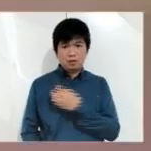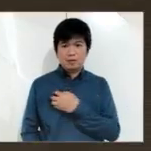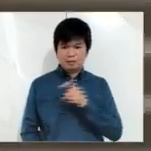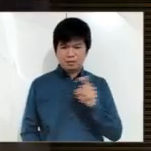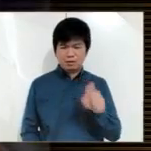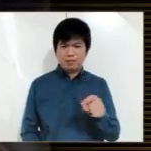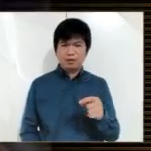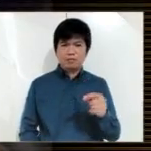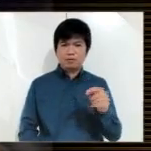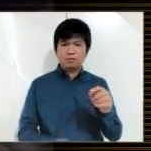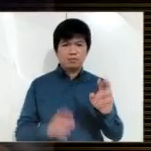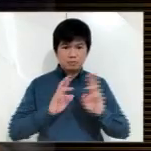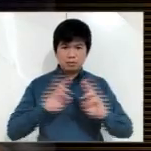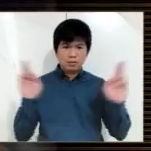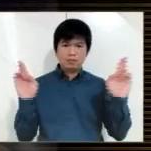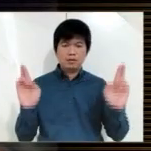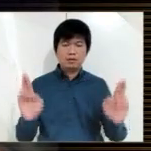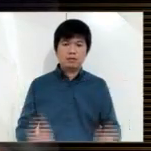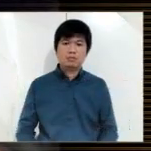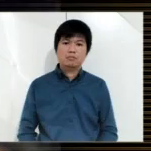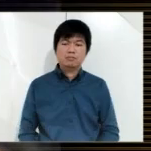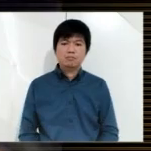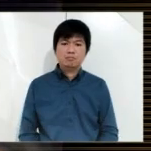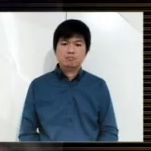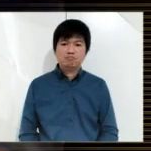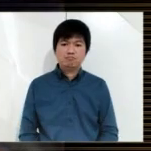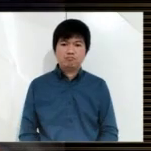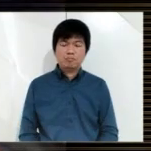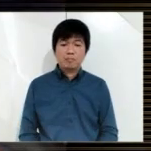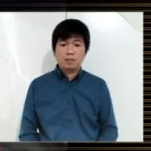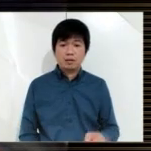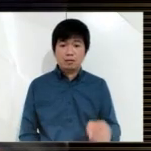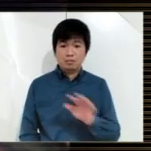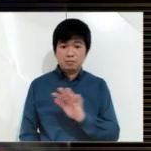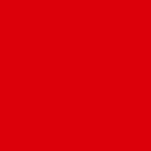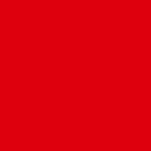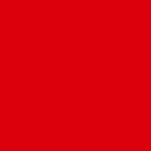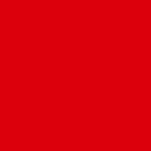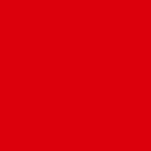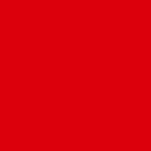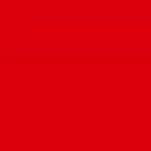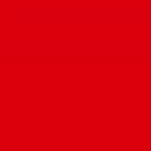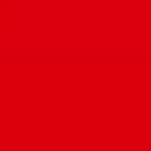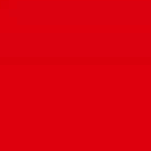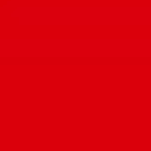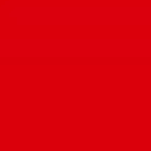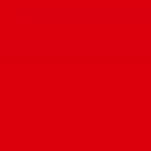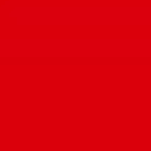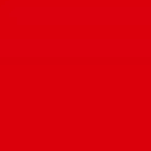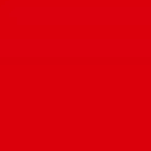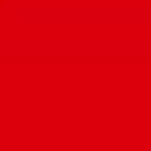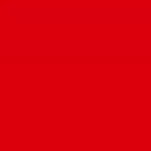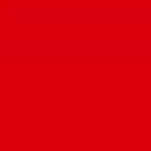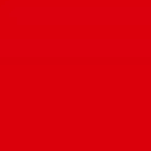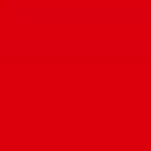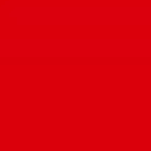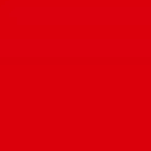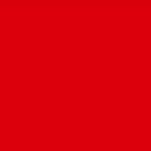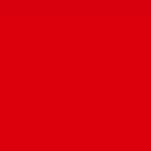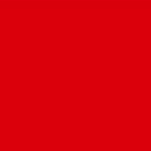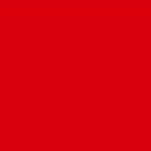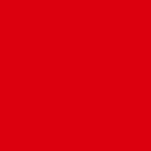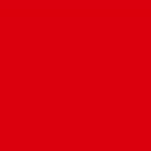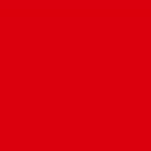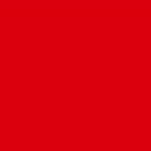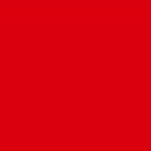alerto pa rin. Nagbabalita mula sa frontline, Elaine Fulhensio, News 5. Mga kapatid, Julius Babaw po. Huwag